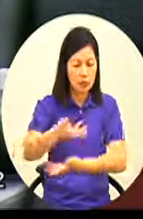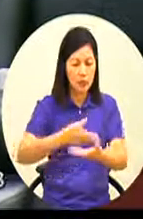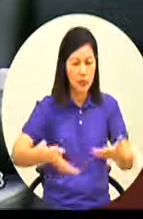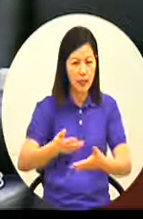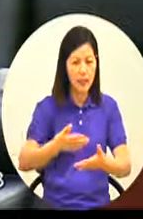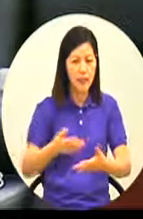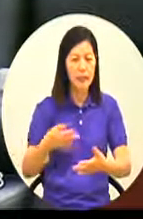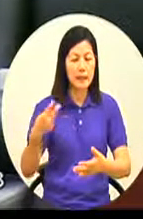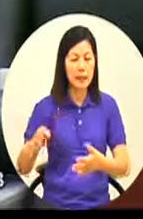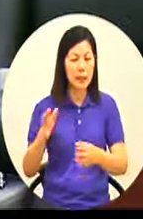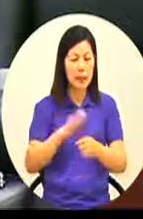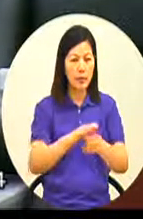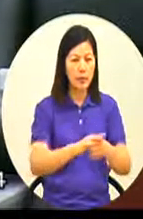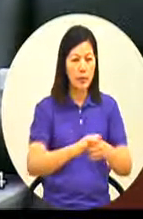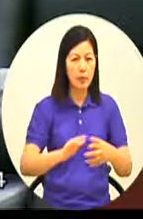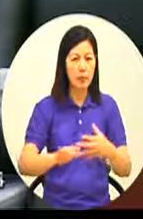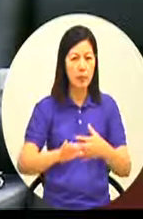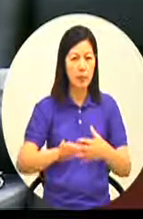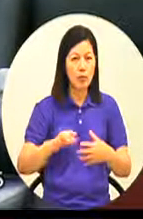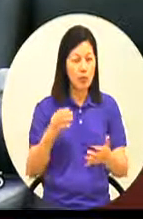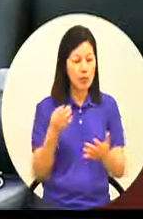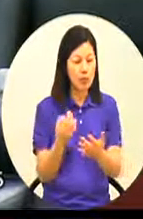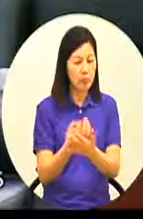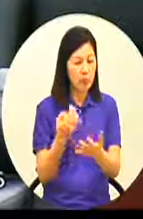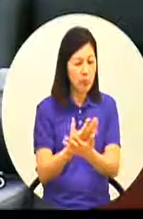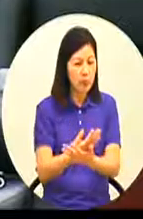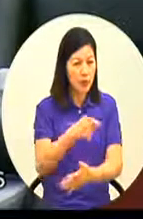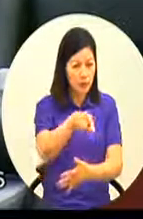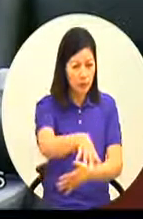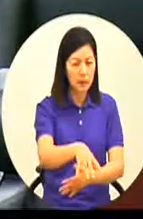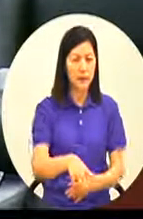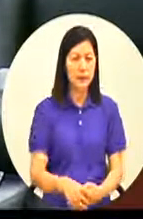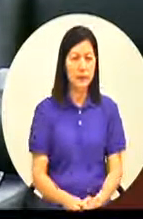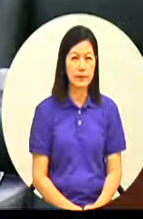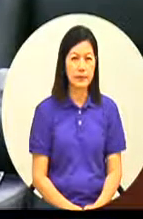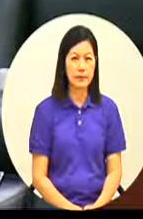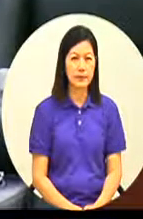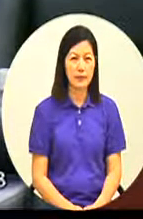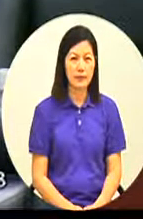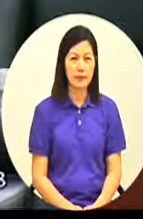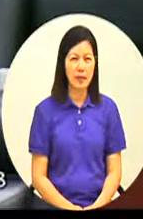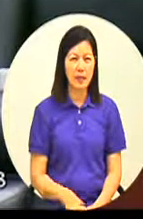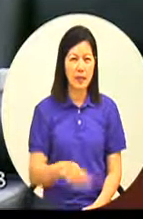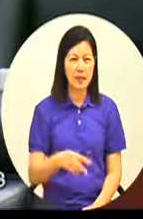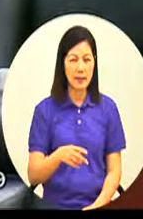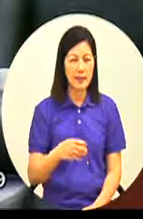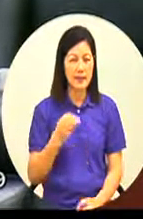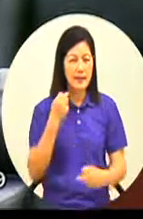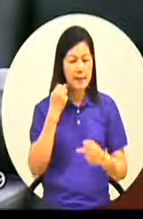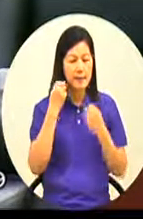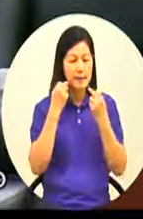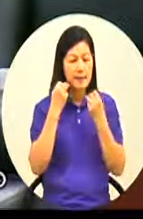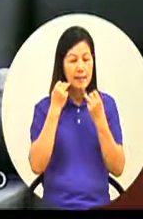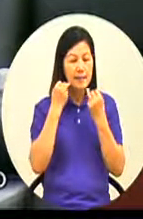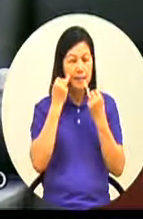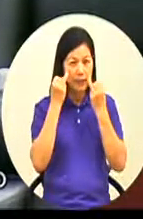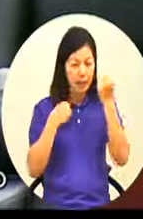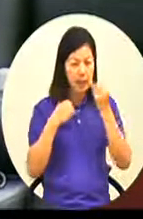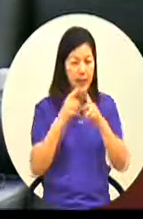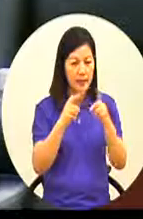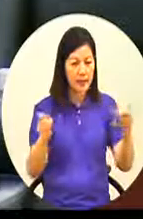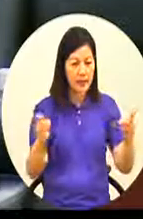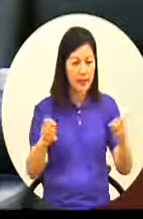的外交哈。所以你家看到我们姐妹是有分这三种，还